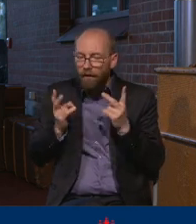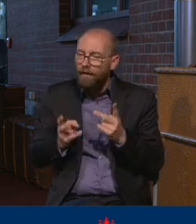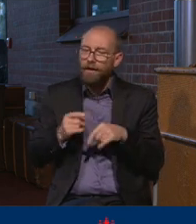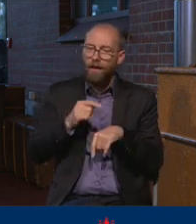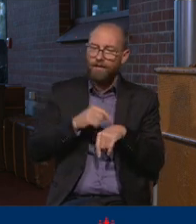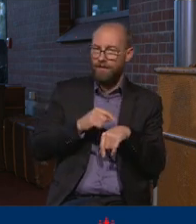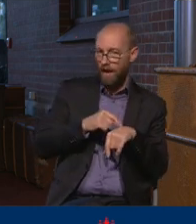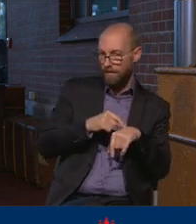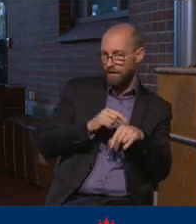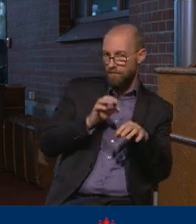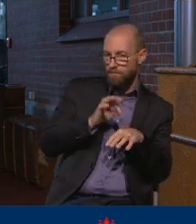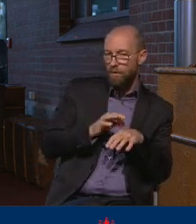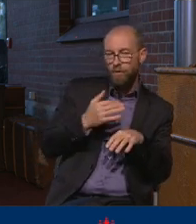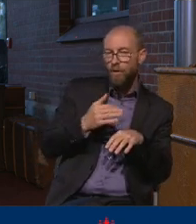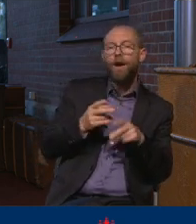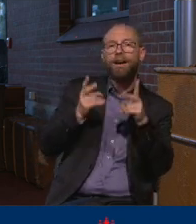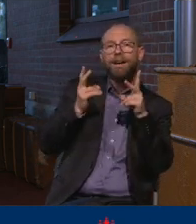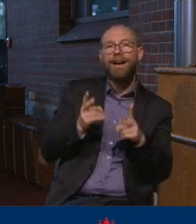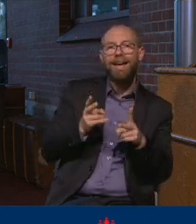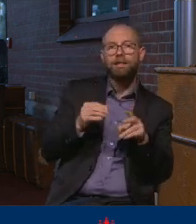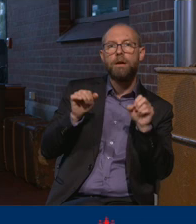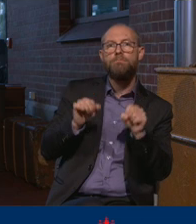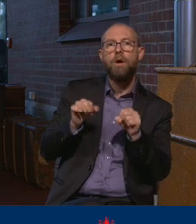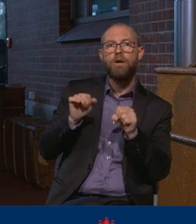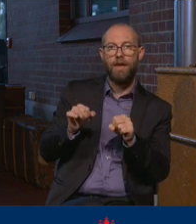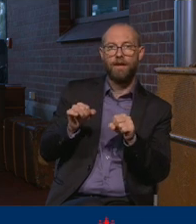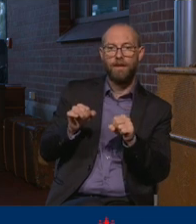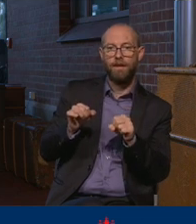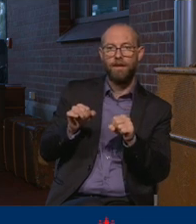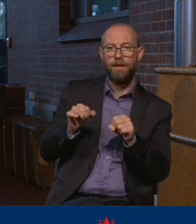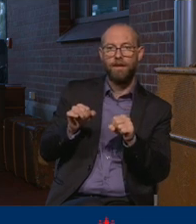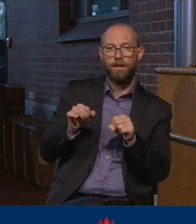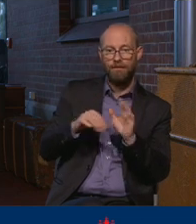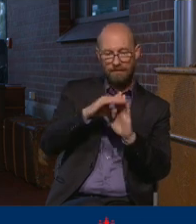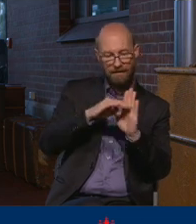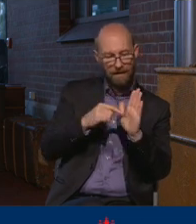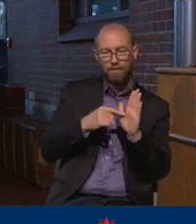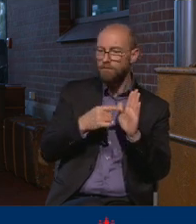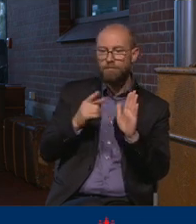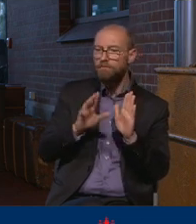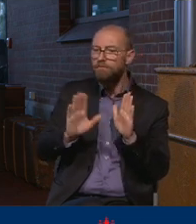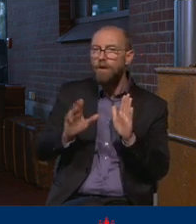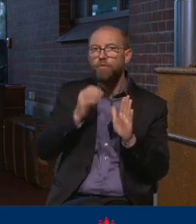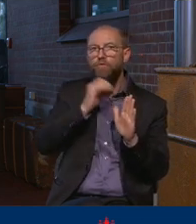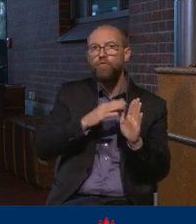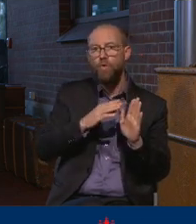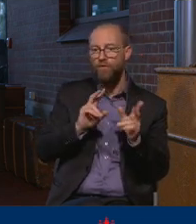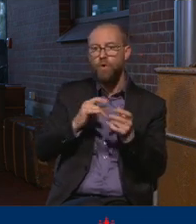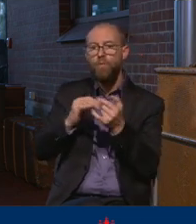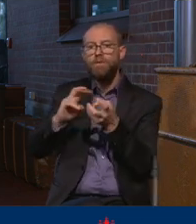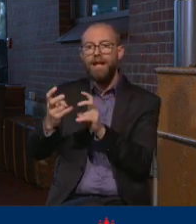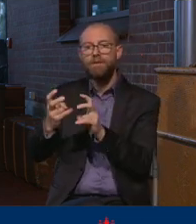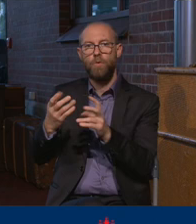oder rechtliche möglichkeit da eine umsetzungs perspektive zu haben